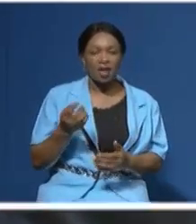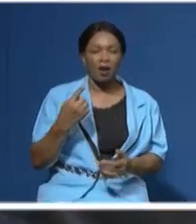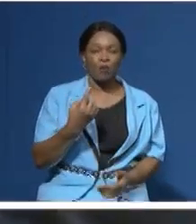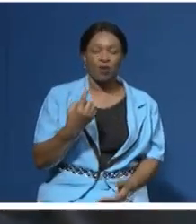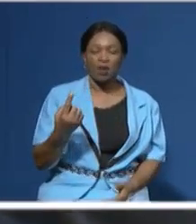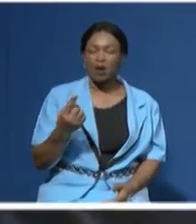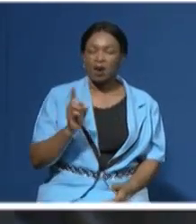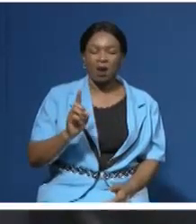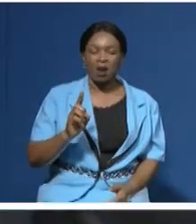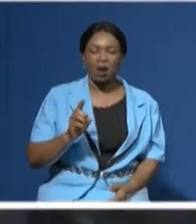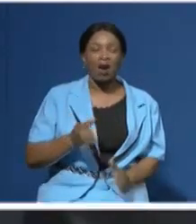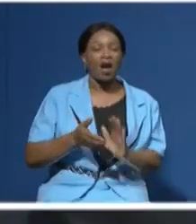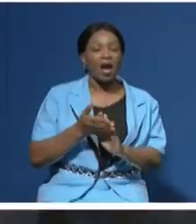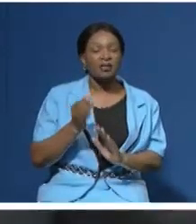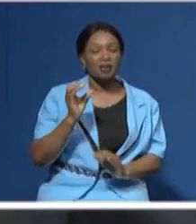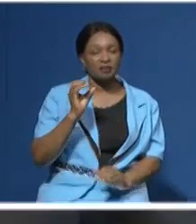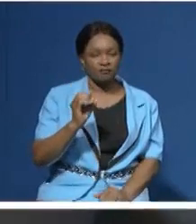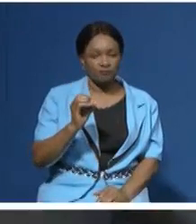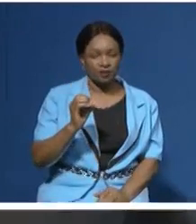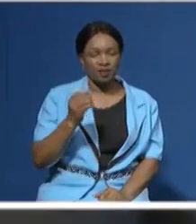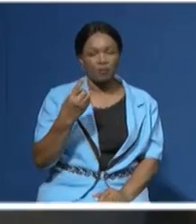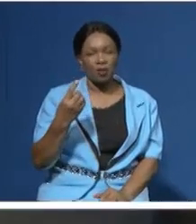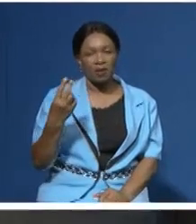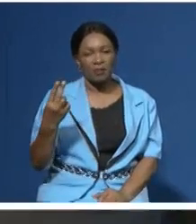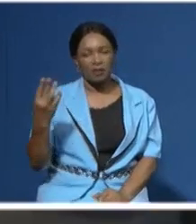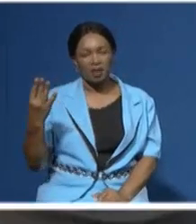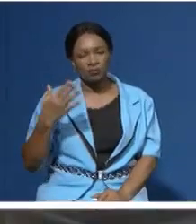1, aanzie 0. Kwa hiyo anaanzia